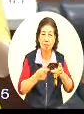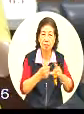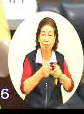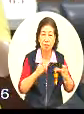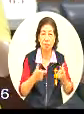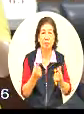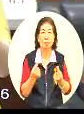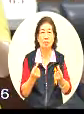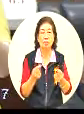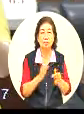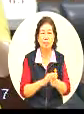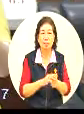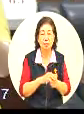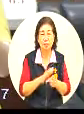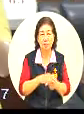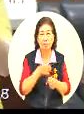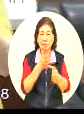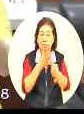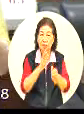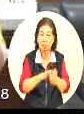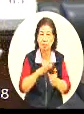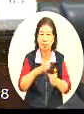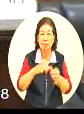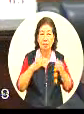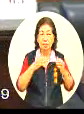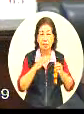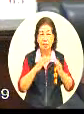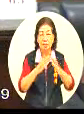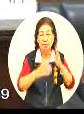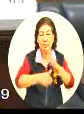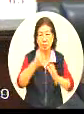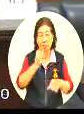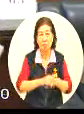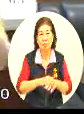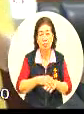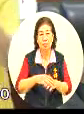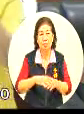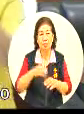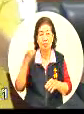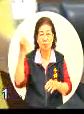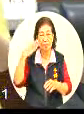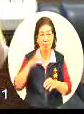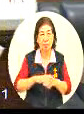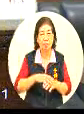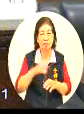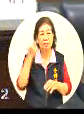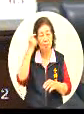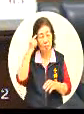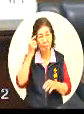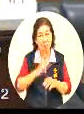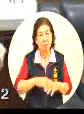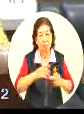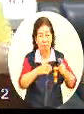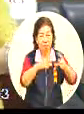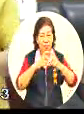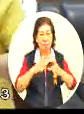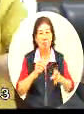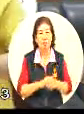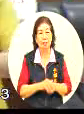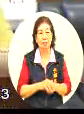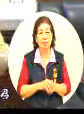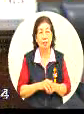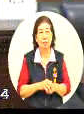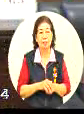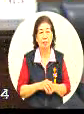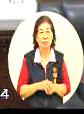哦，本县的建议，你猜，我想听市长你的看法，你的回应，谢谢。 请市长回